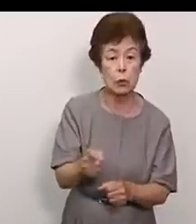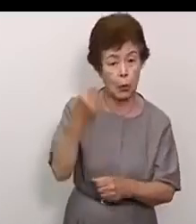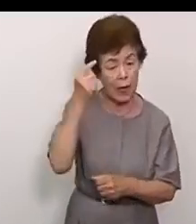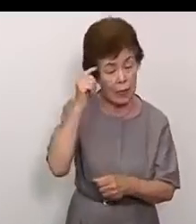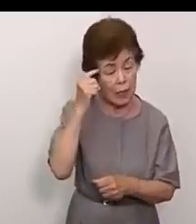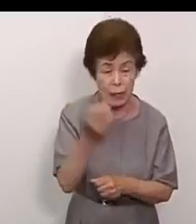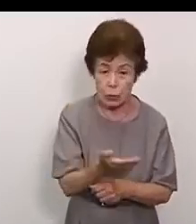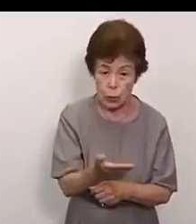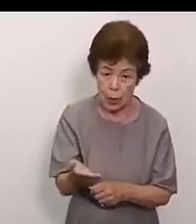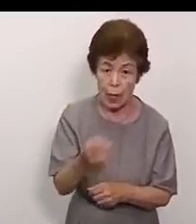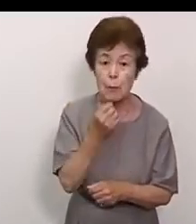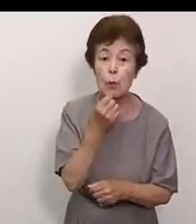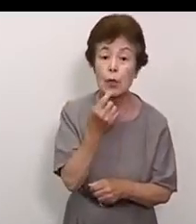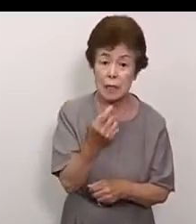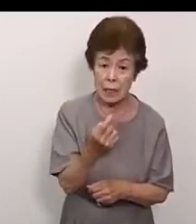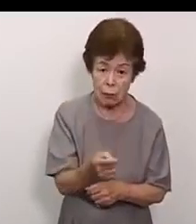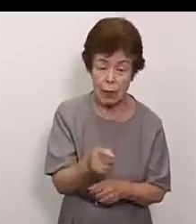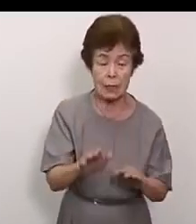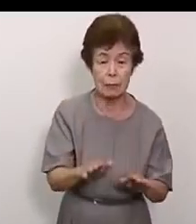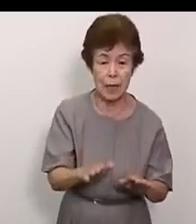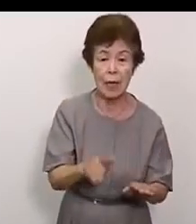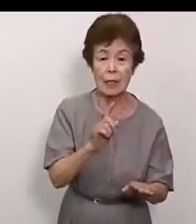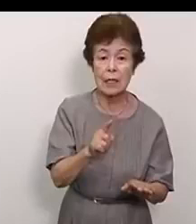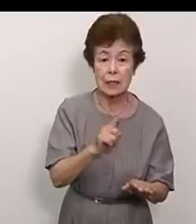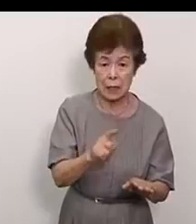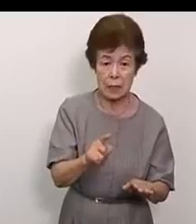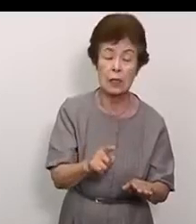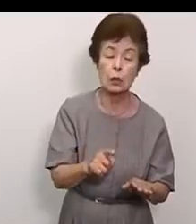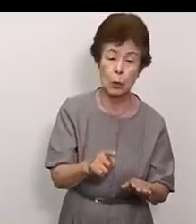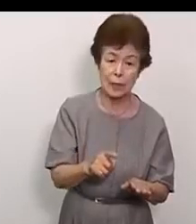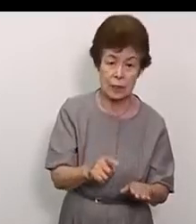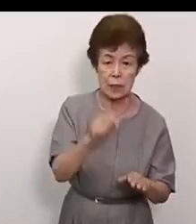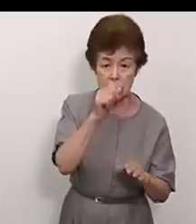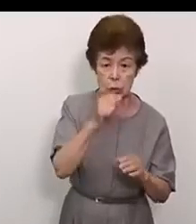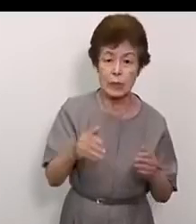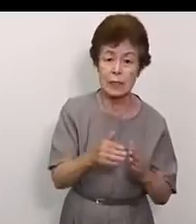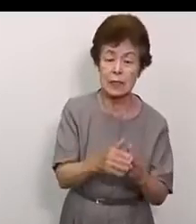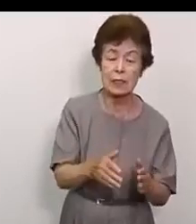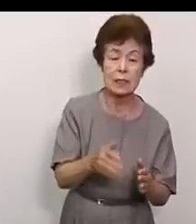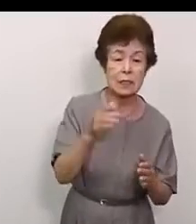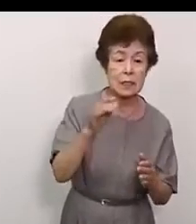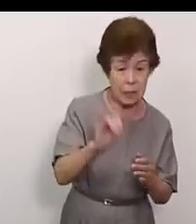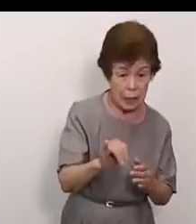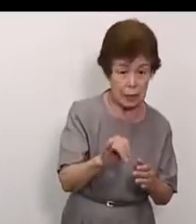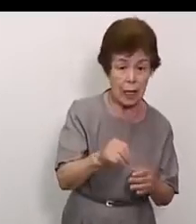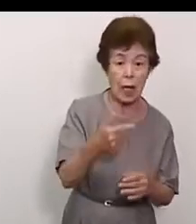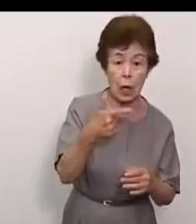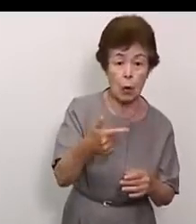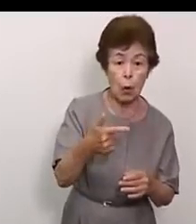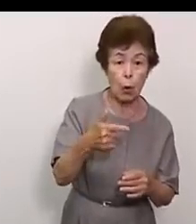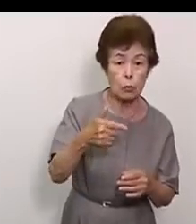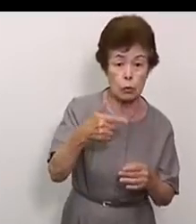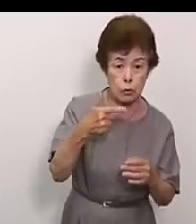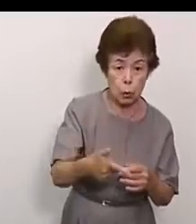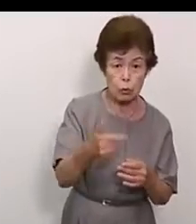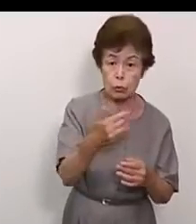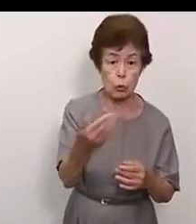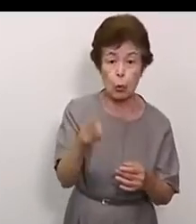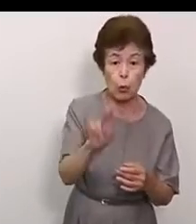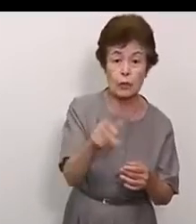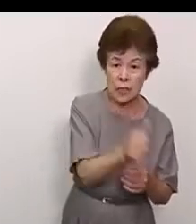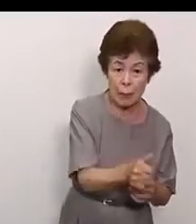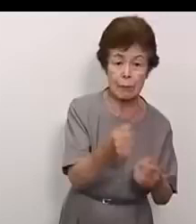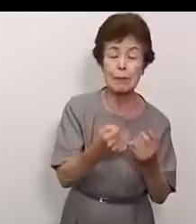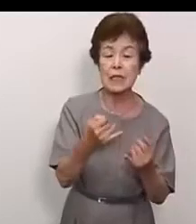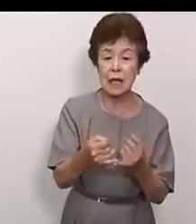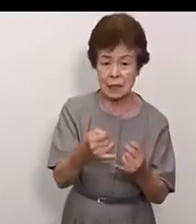もう1点は、今、お話にあったようにですね、実際に吉崎さんや六郷さんのように現場で人助けをしているさまざまな NPO など